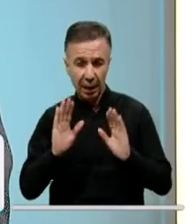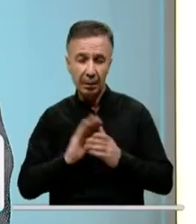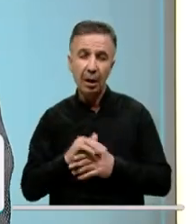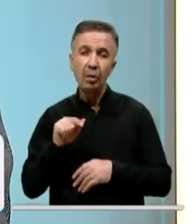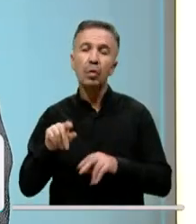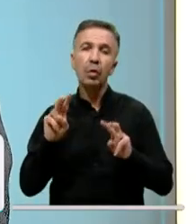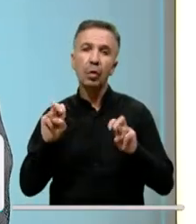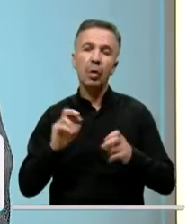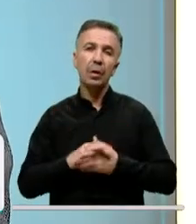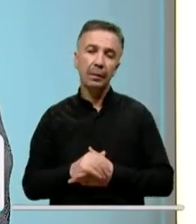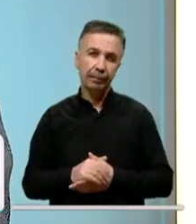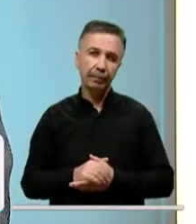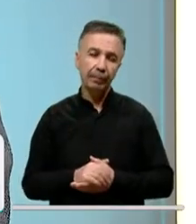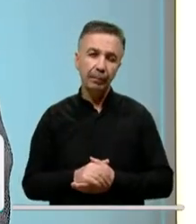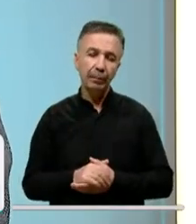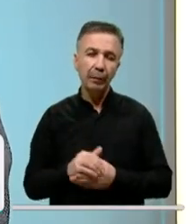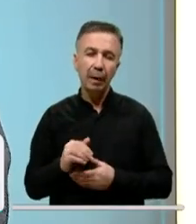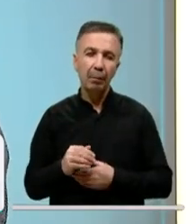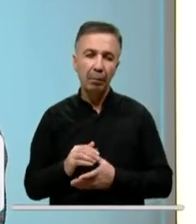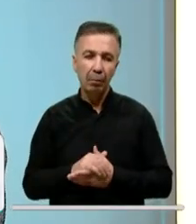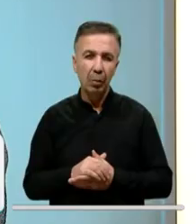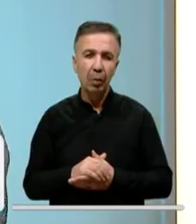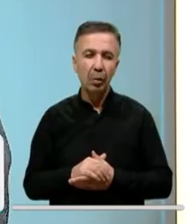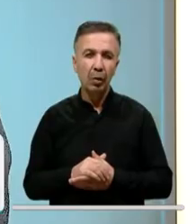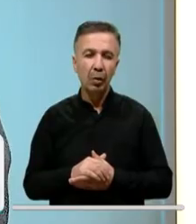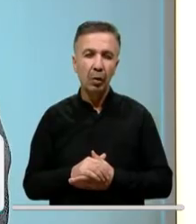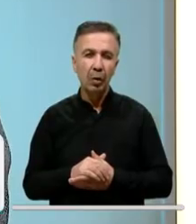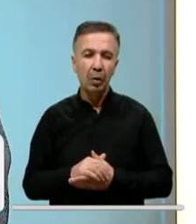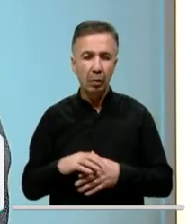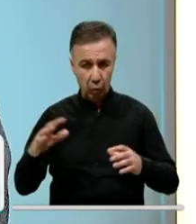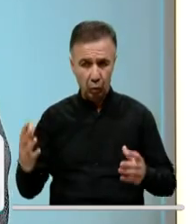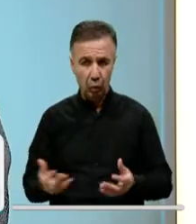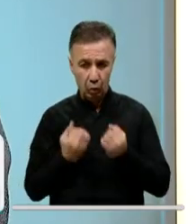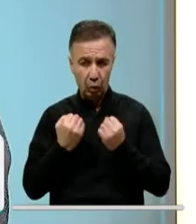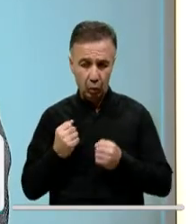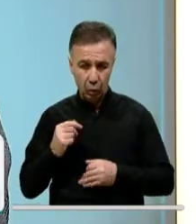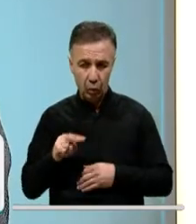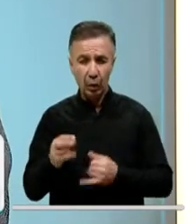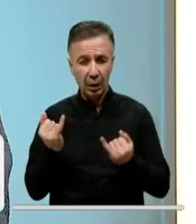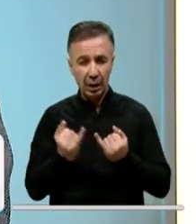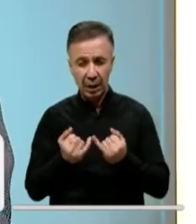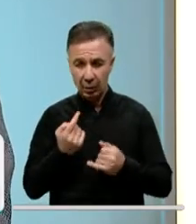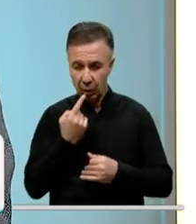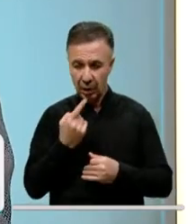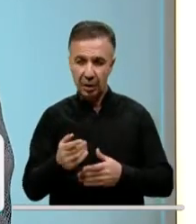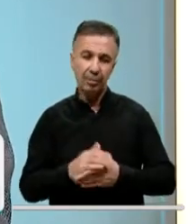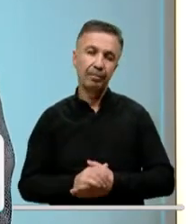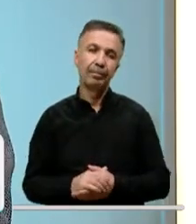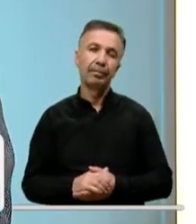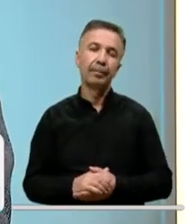konuda ben bu çıkar yolu efendim kardeşime şöyle söylemek